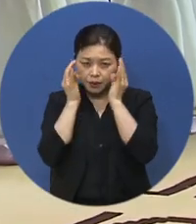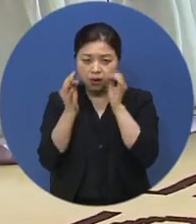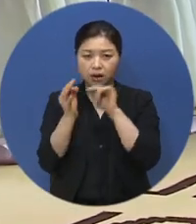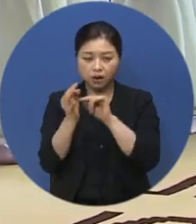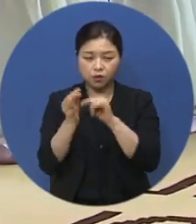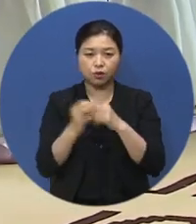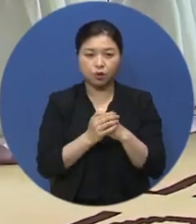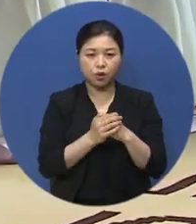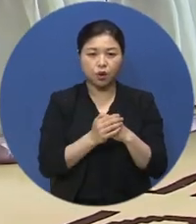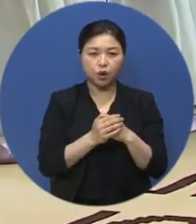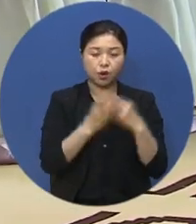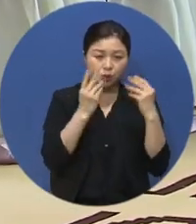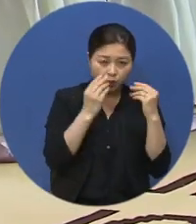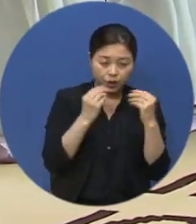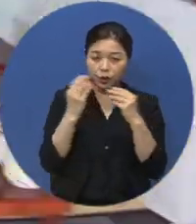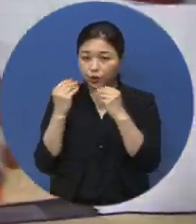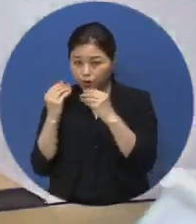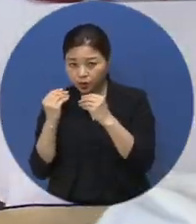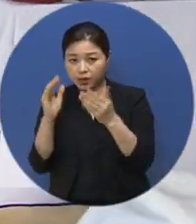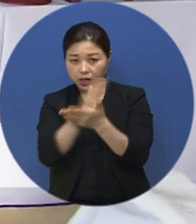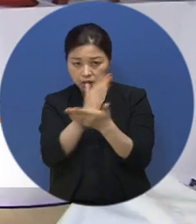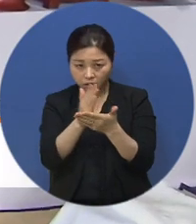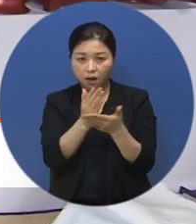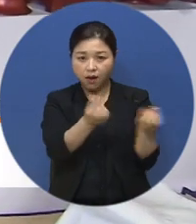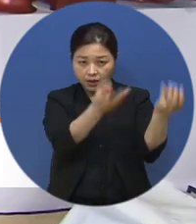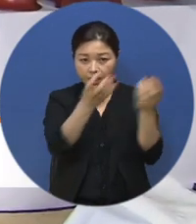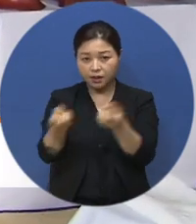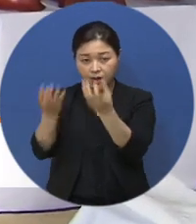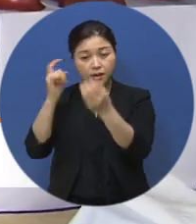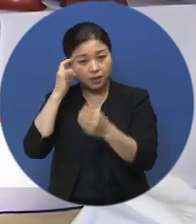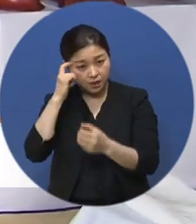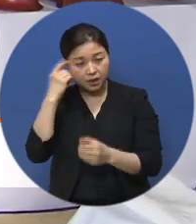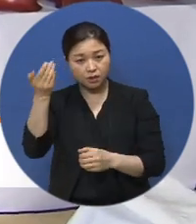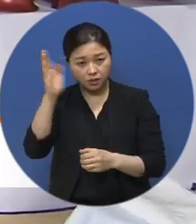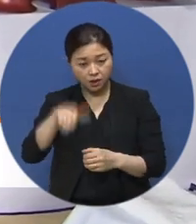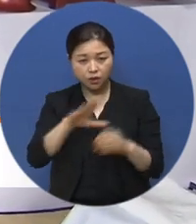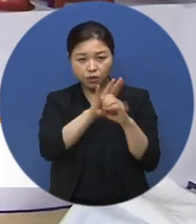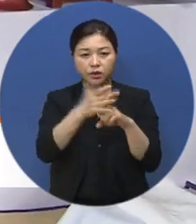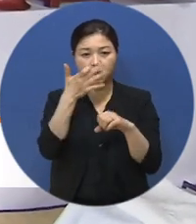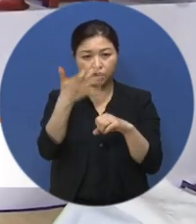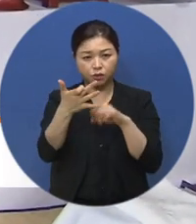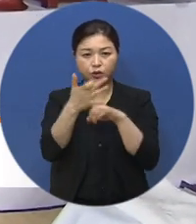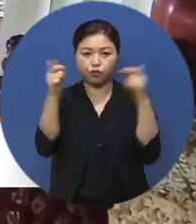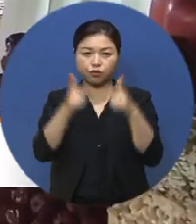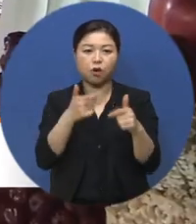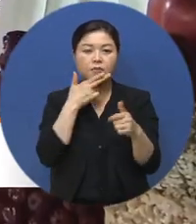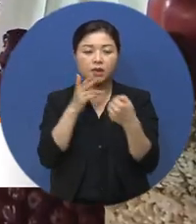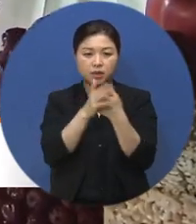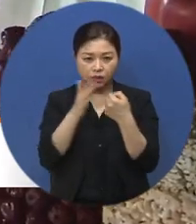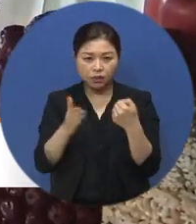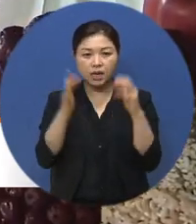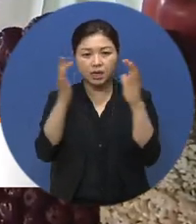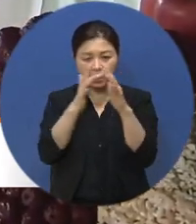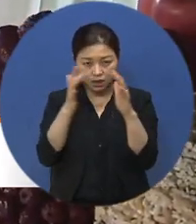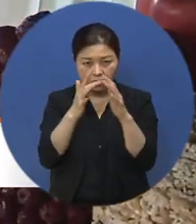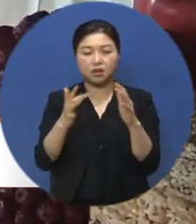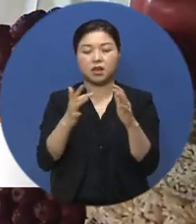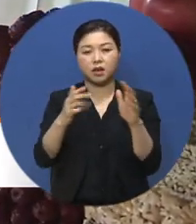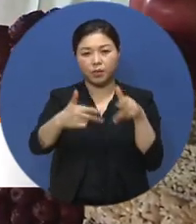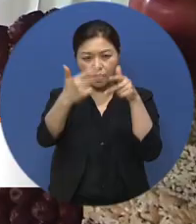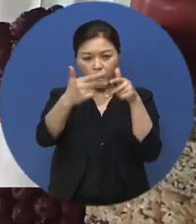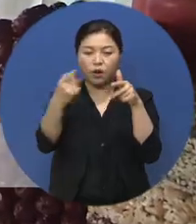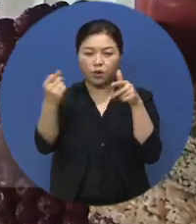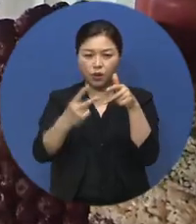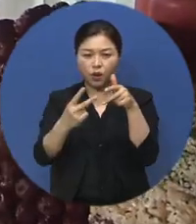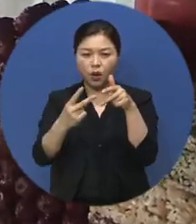8주간 분산 개최할 예정이었지만 코로나19 사태가 수그러들지 않아 불가피하게 온라인 비대면과 축소